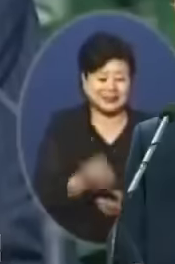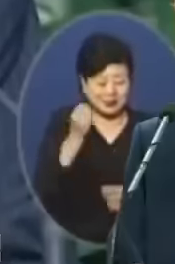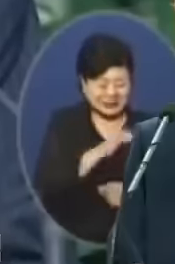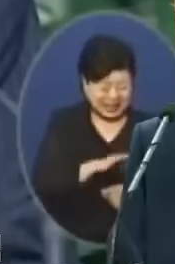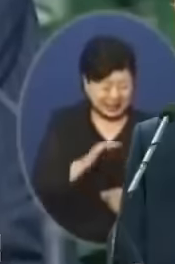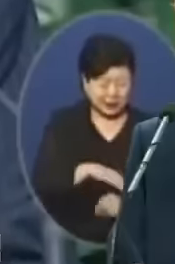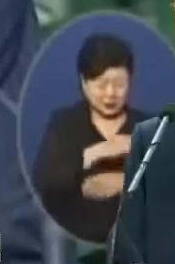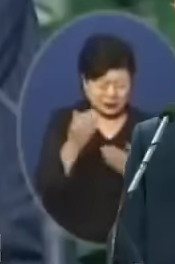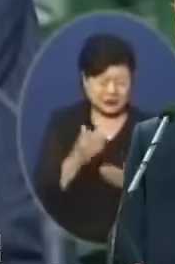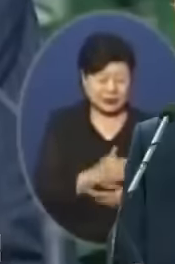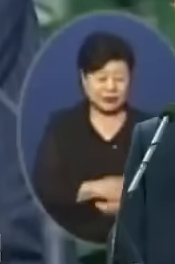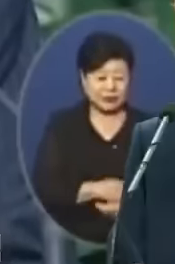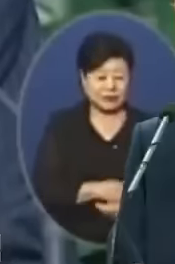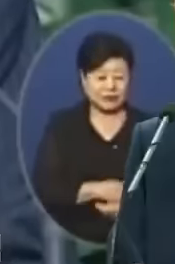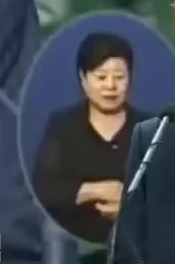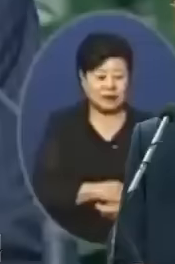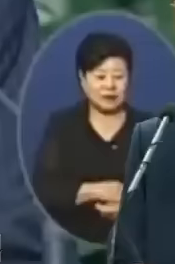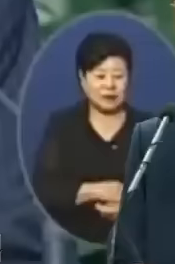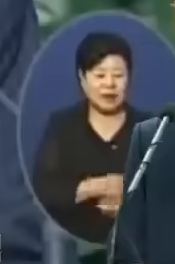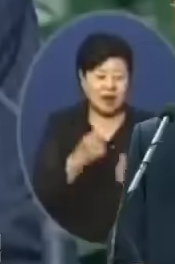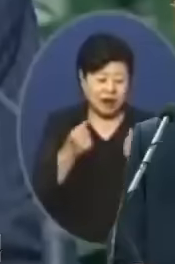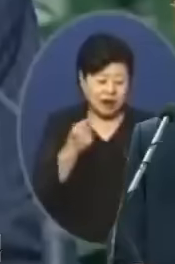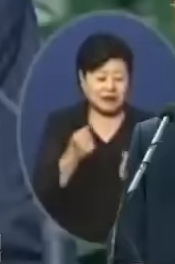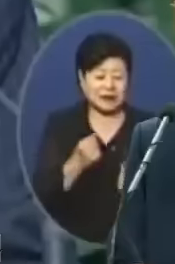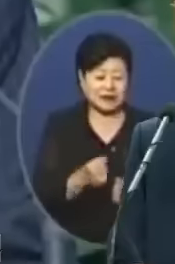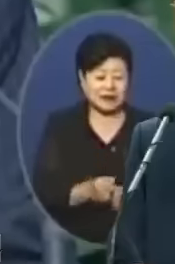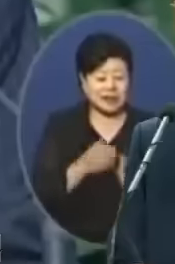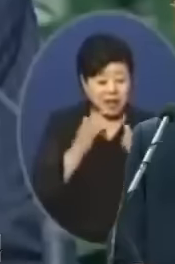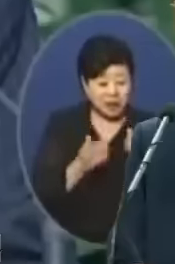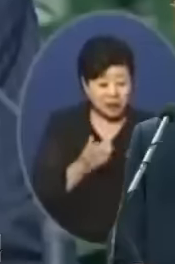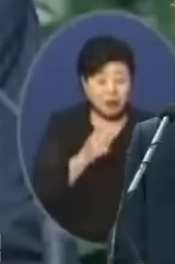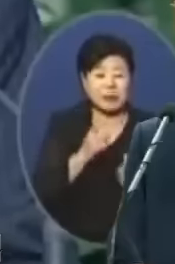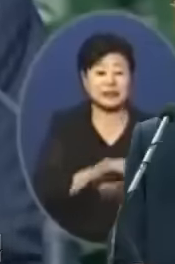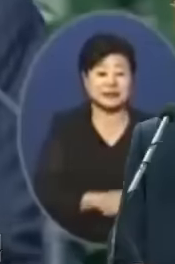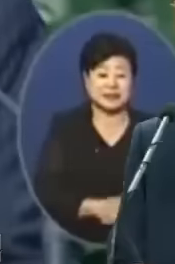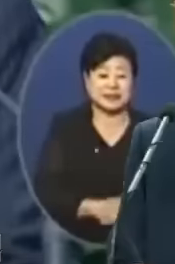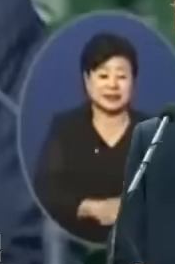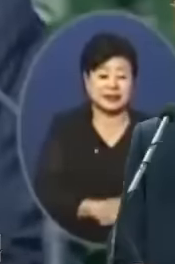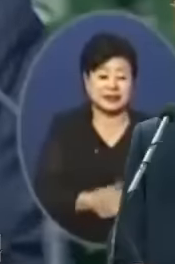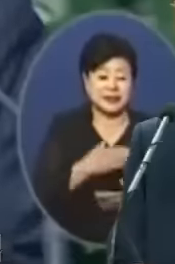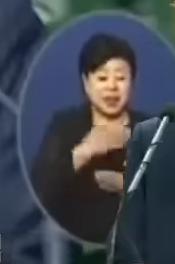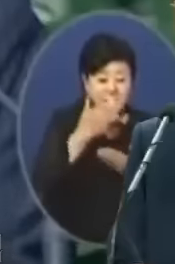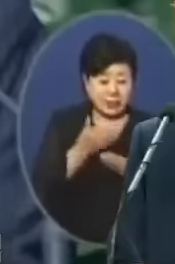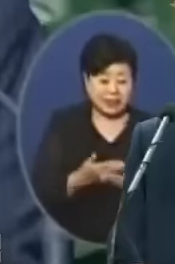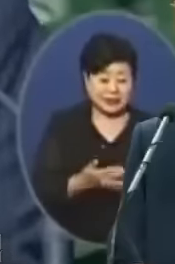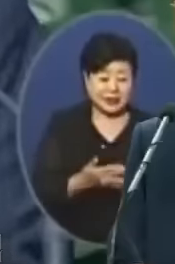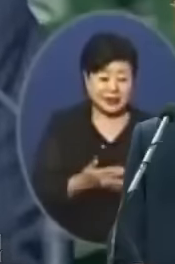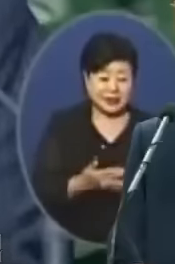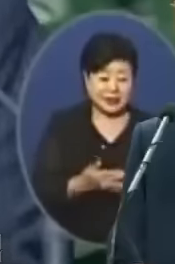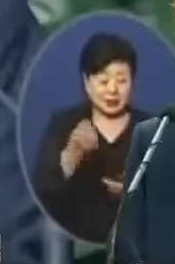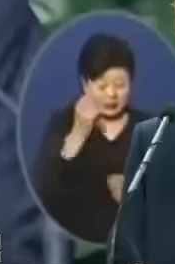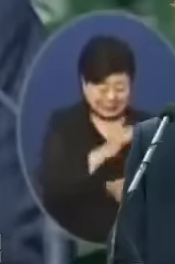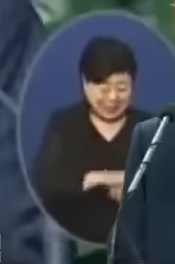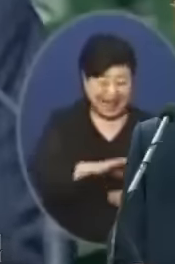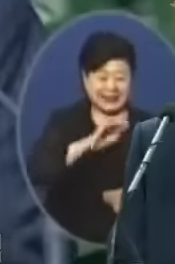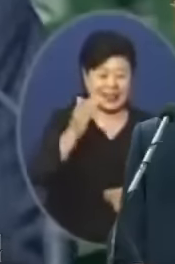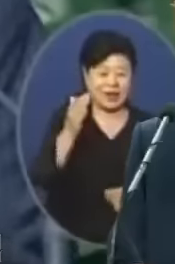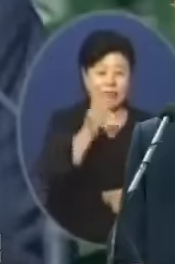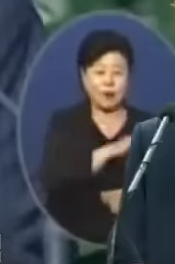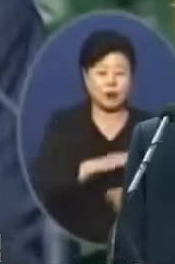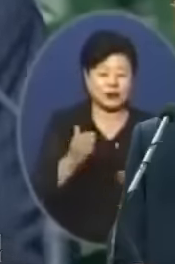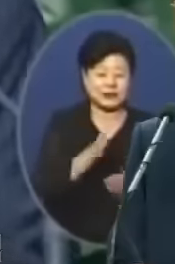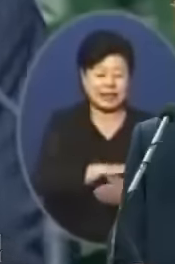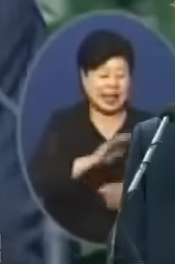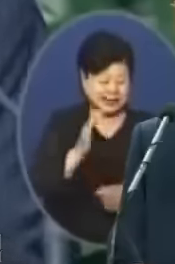영혼이 잘됨같이 범사에 잘되며 강건하기를 강구하느라고 말씀하는데, 그것을 내가 받아서 내가 영혼이 잘되고